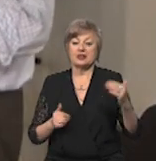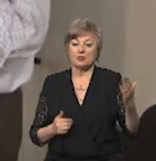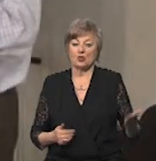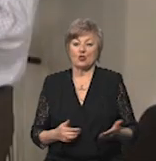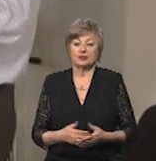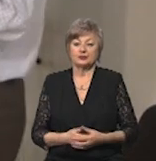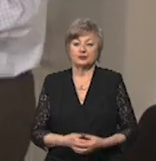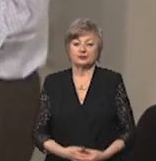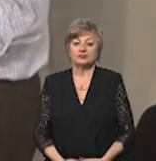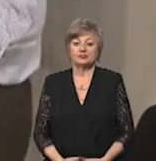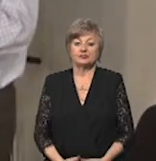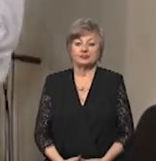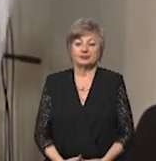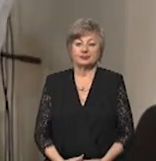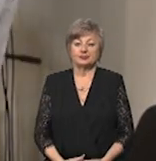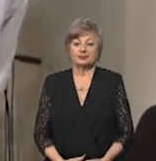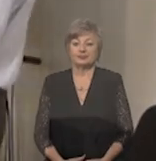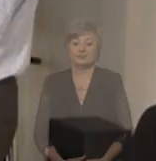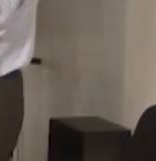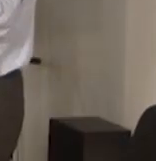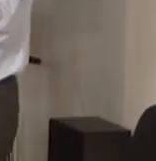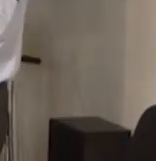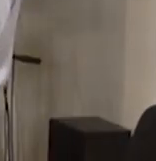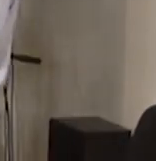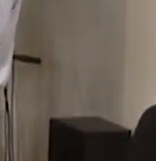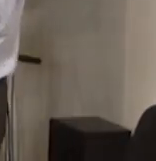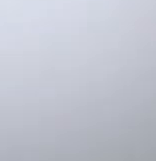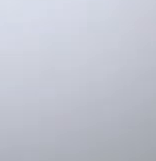Вдаримо джазом, ми вдаримо джазом.